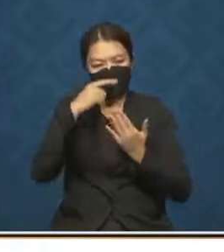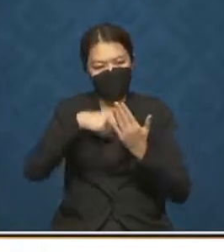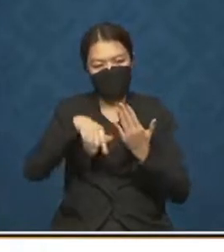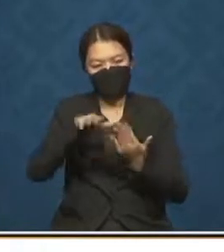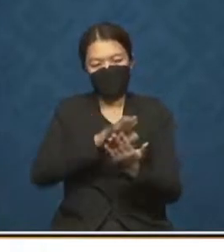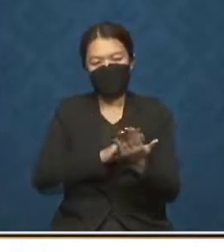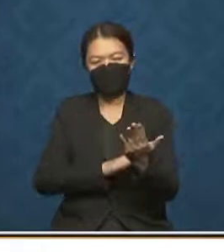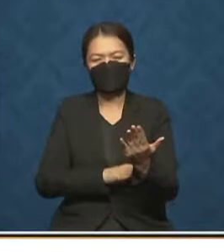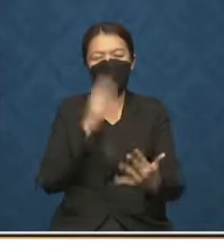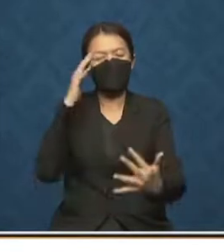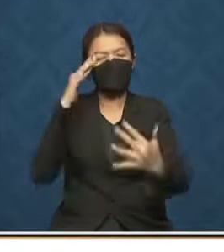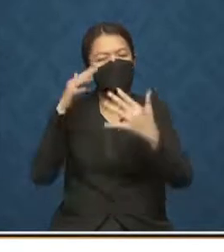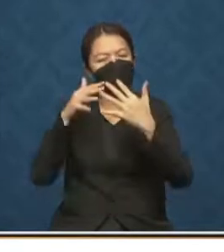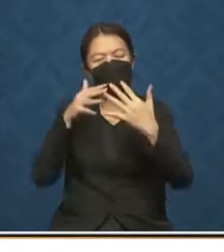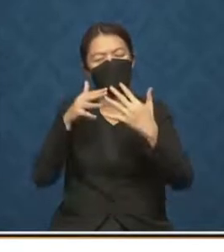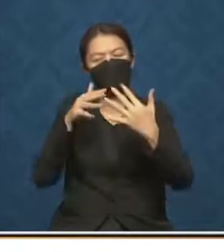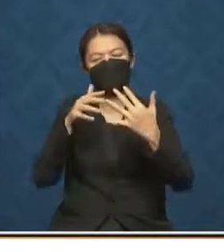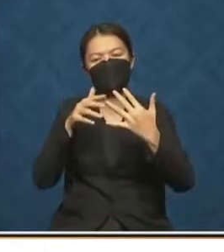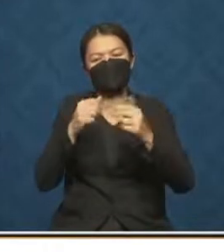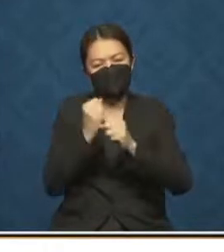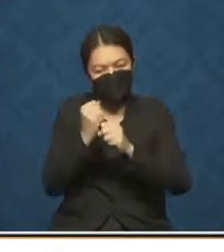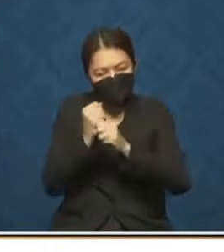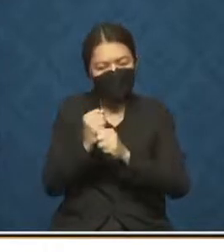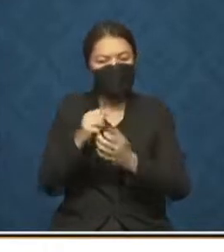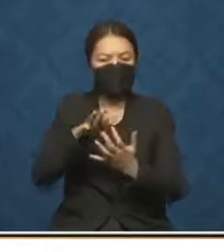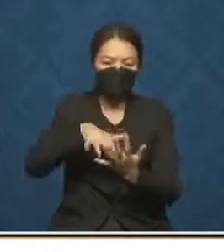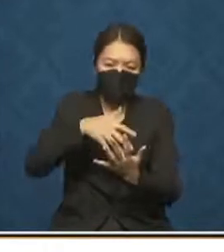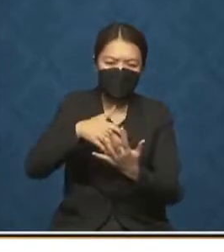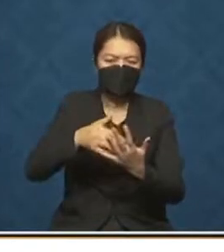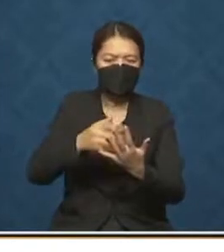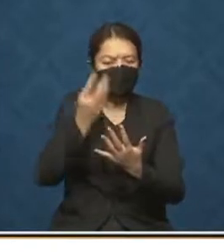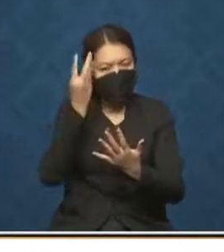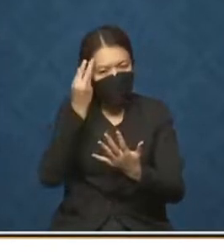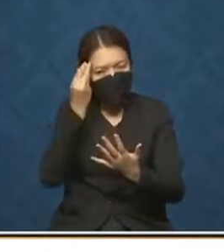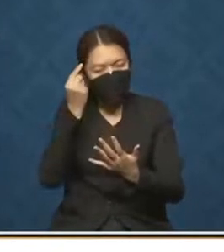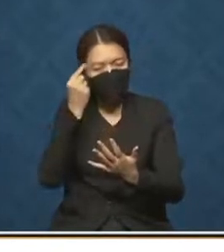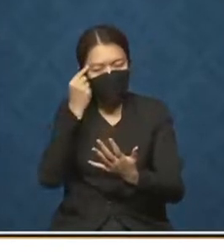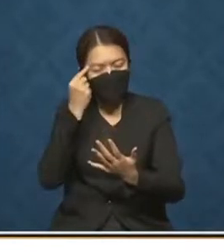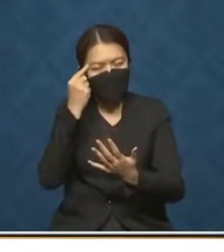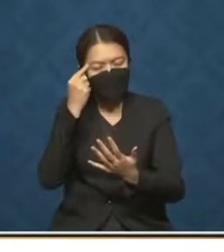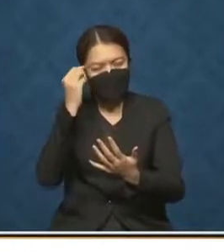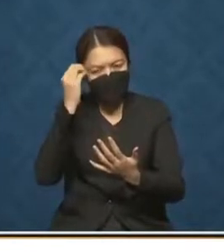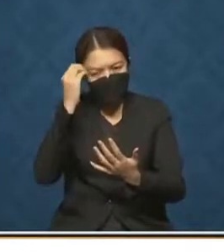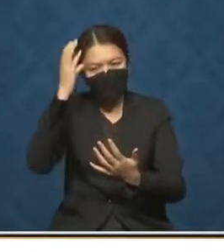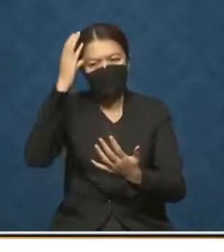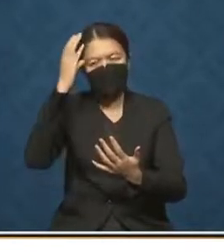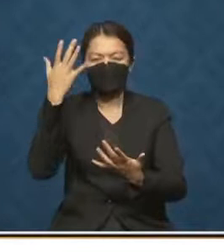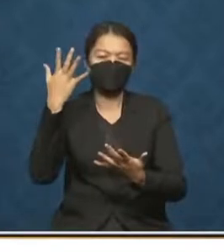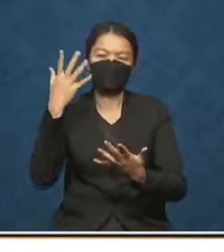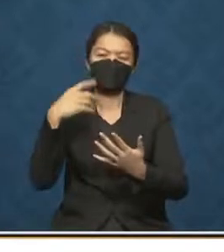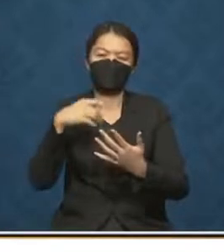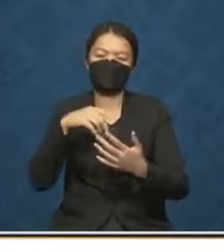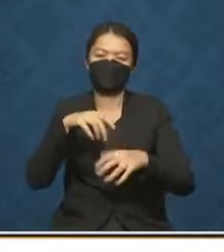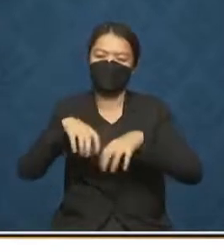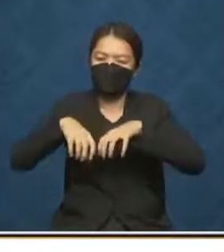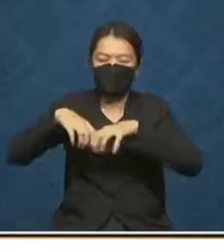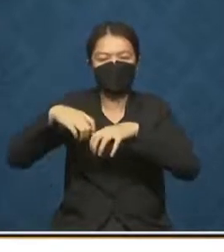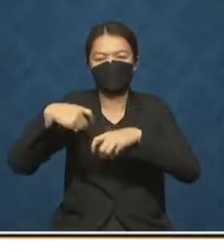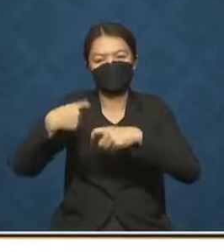แต่วิสัยทัดของท่าน แนวคิดแวอ่านของท่านท่านพาประเทศไปไม่ลดหครับจ